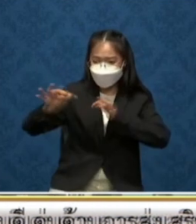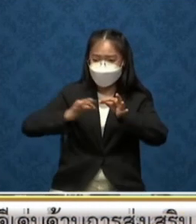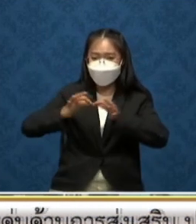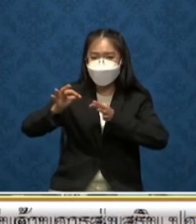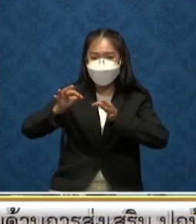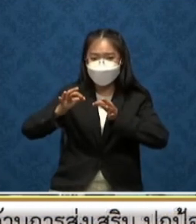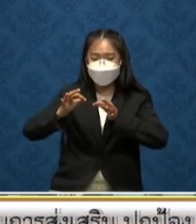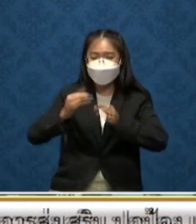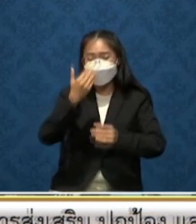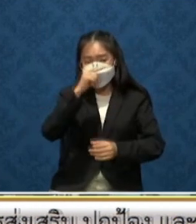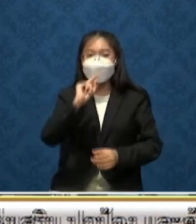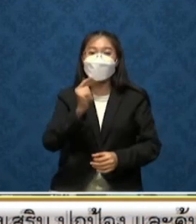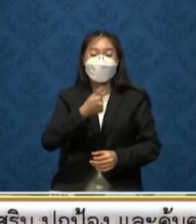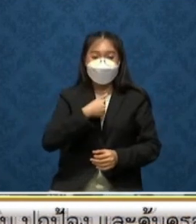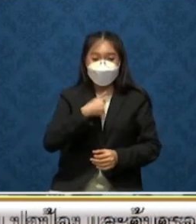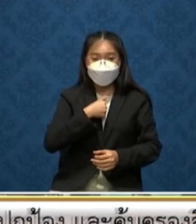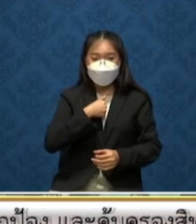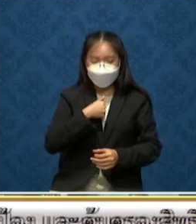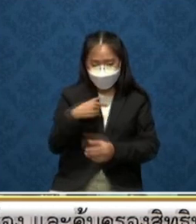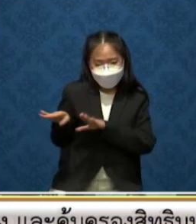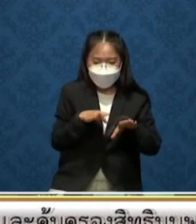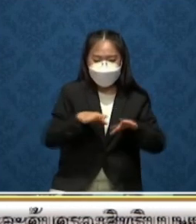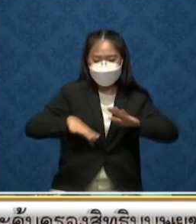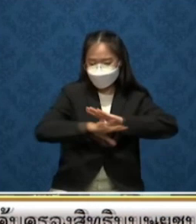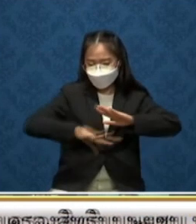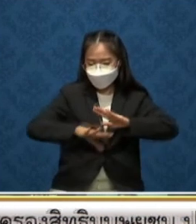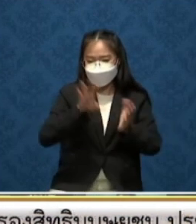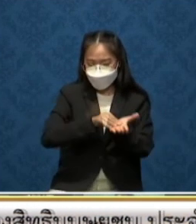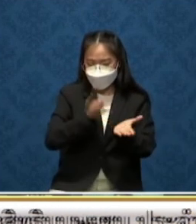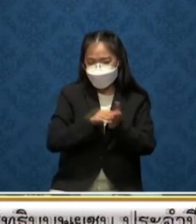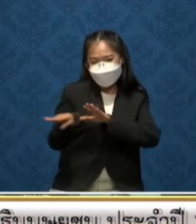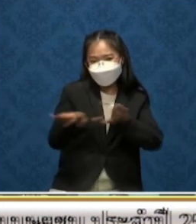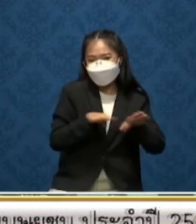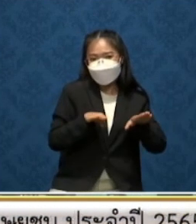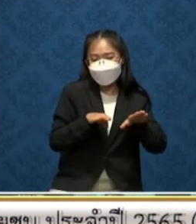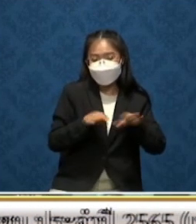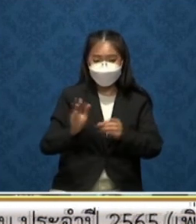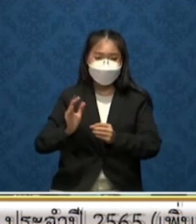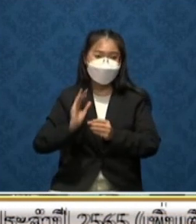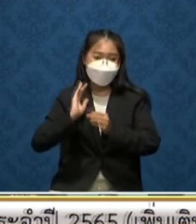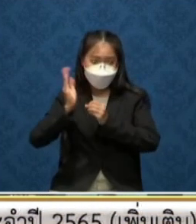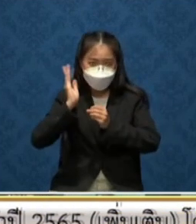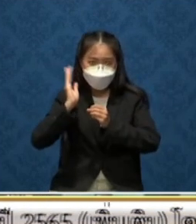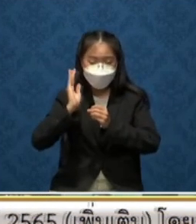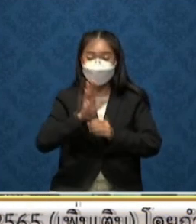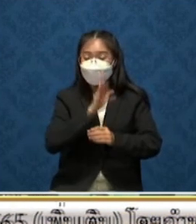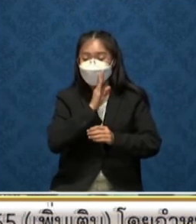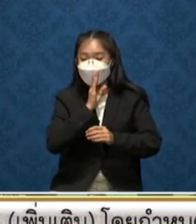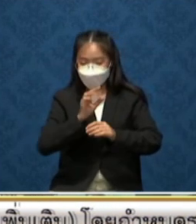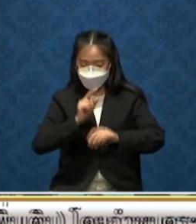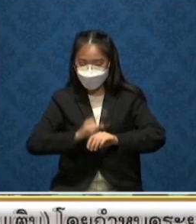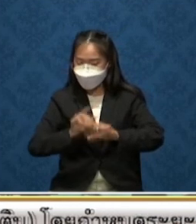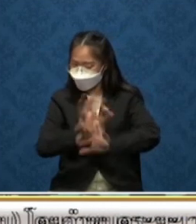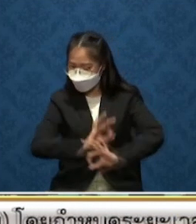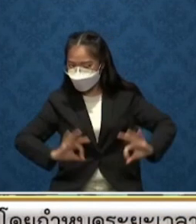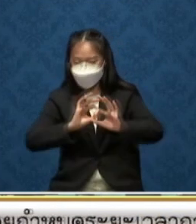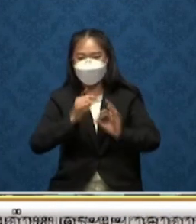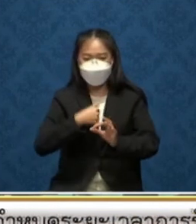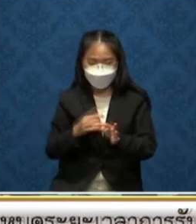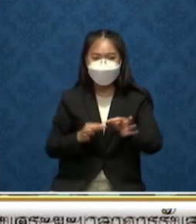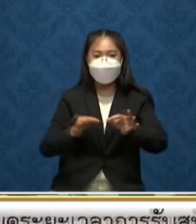ได้สนับสนุนชาวบ้านรวมถึงทีมข่าวด้วยนะคะหากสนใจค่ะสั่งซื้อผ่านอินบ็อกซ์ทางเพจ Easy ยุคน